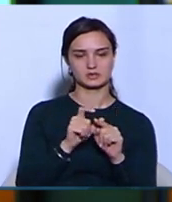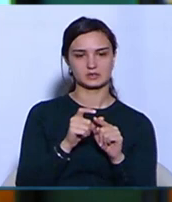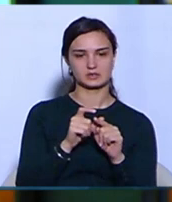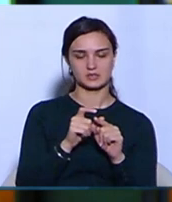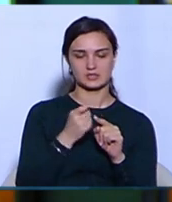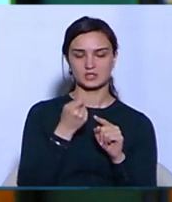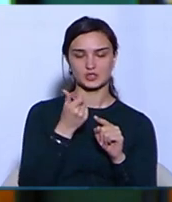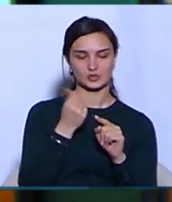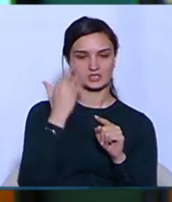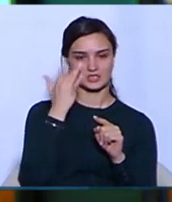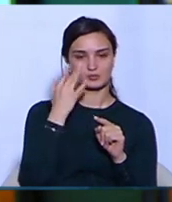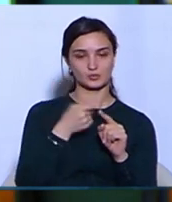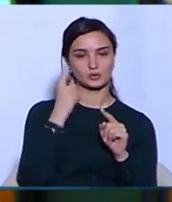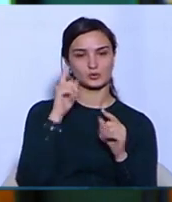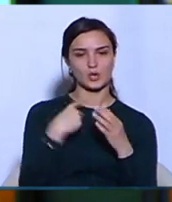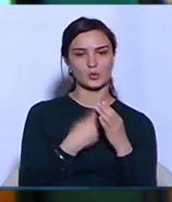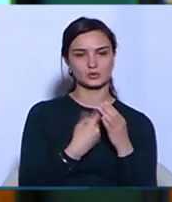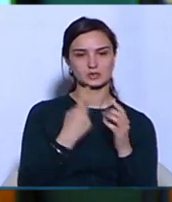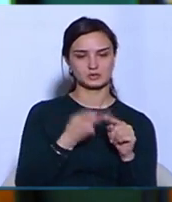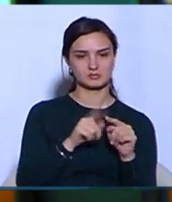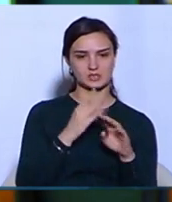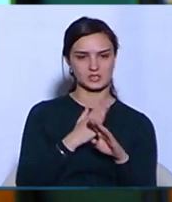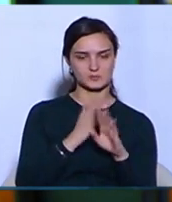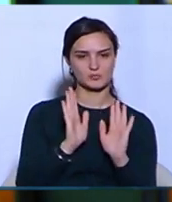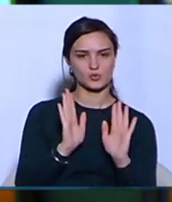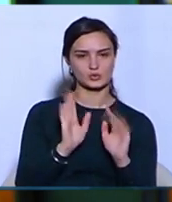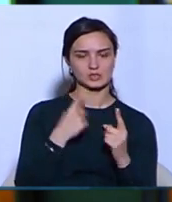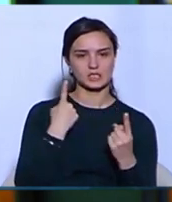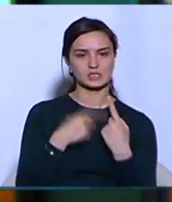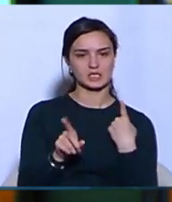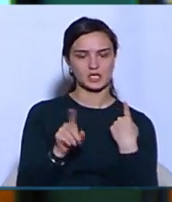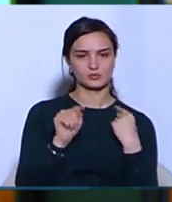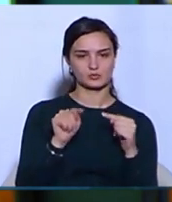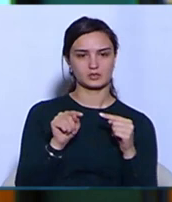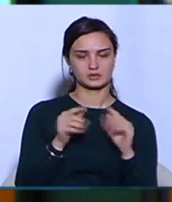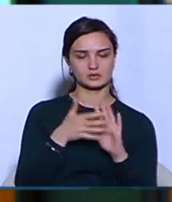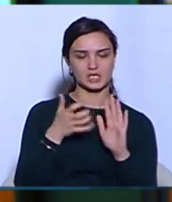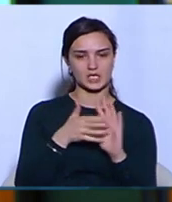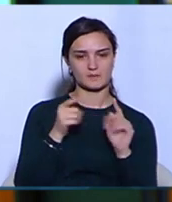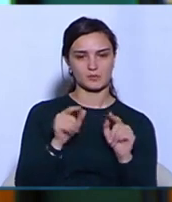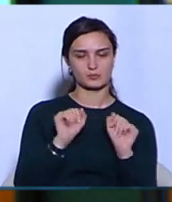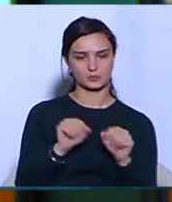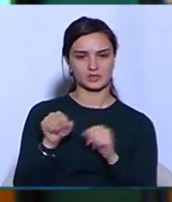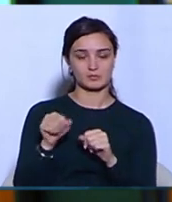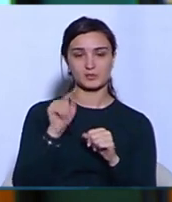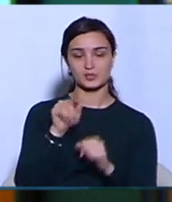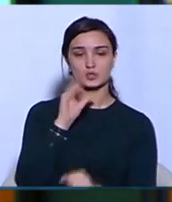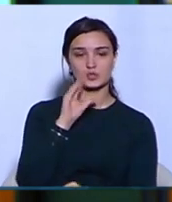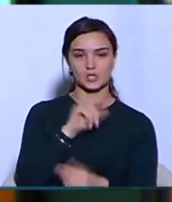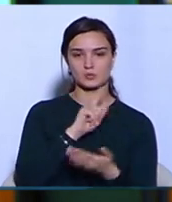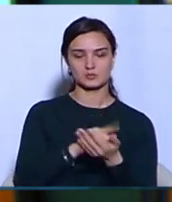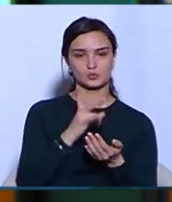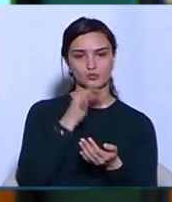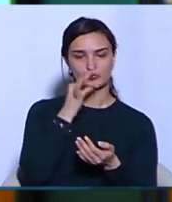მწირი წარმოდგენა და გონიათ რომ აუტიზმის სპექტრის აშლილობას გახავთ მხოლოდ რადიკალურად დეფიციტური უნარები. მაშინ როდესაც აუცილებლად